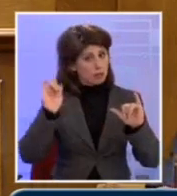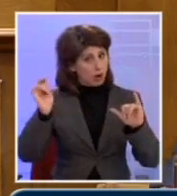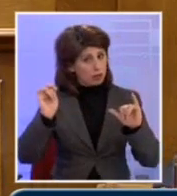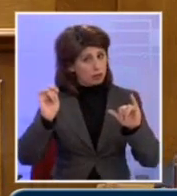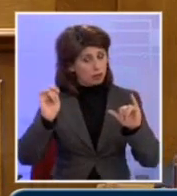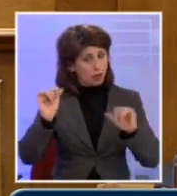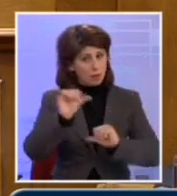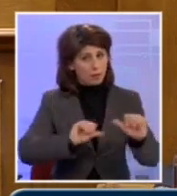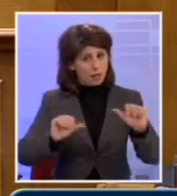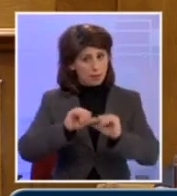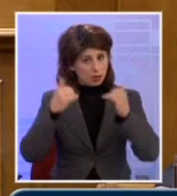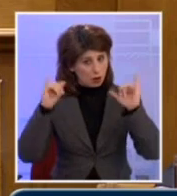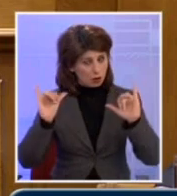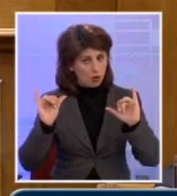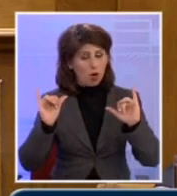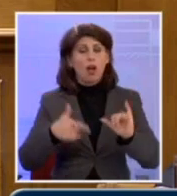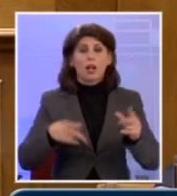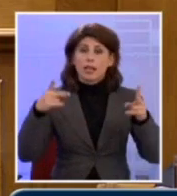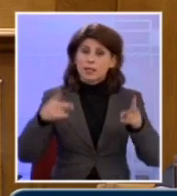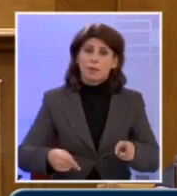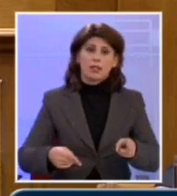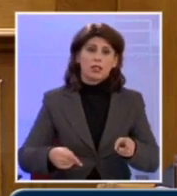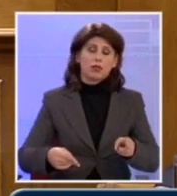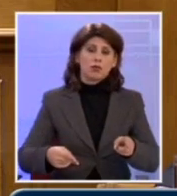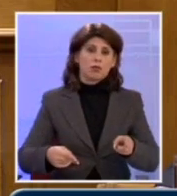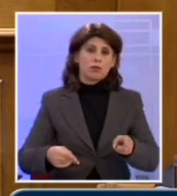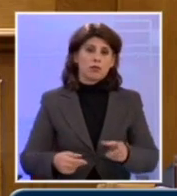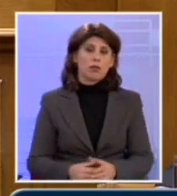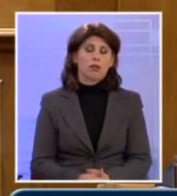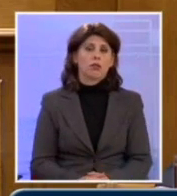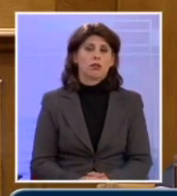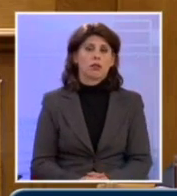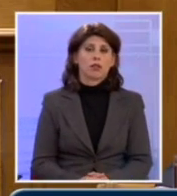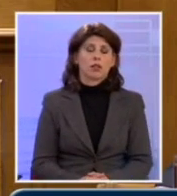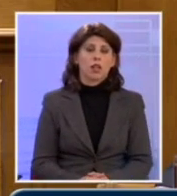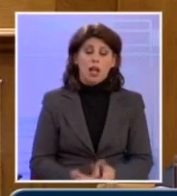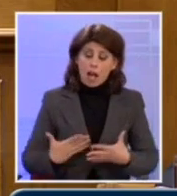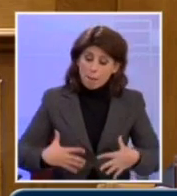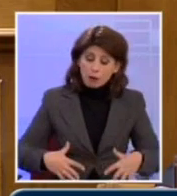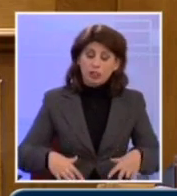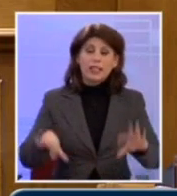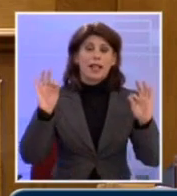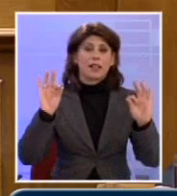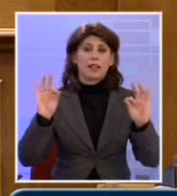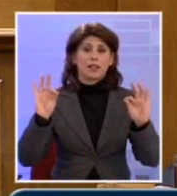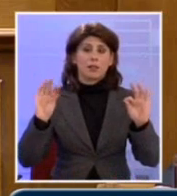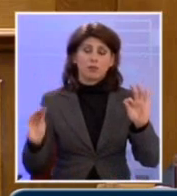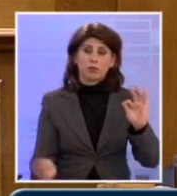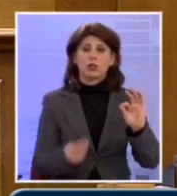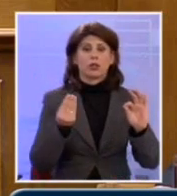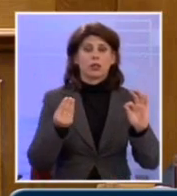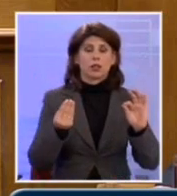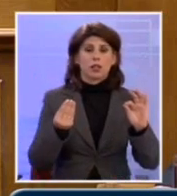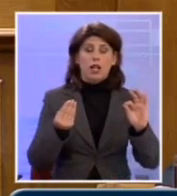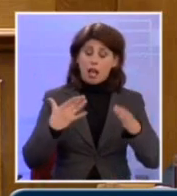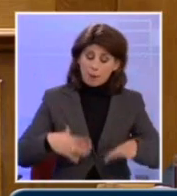πειραματόζωο, ώστε να σταματήσουν εν τη γενέση τους, να